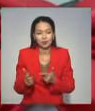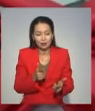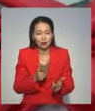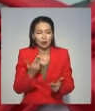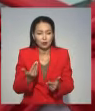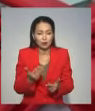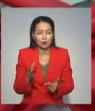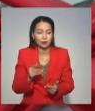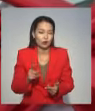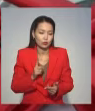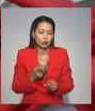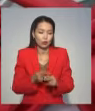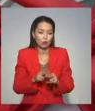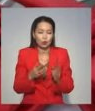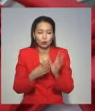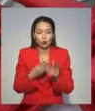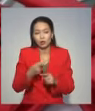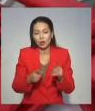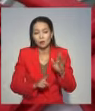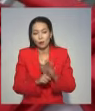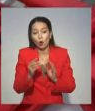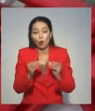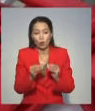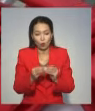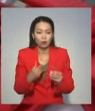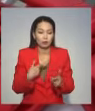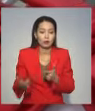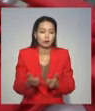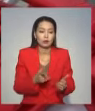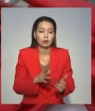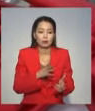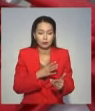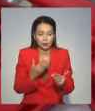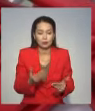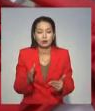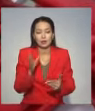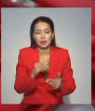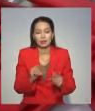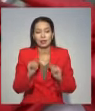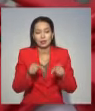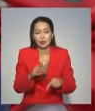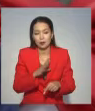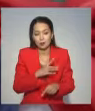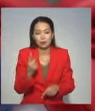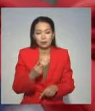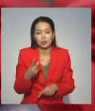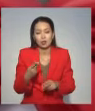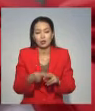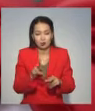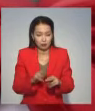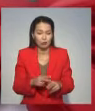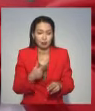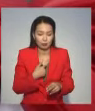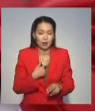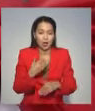бастап, и онда уже дайын болдым барлығын. ЭЦП ключтарымды енгізіп, бірінші, екінші тапта тез-тезден өттім,